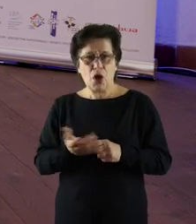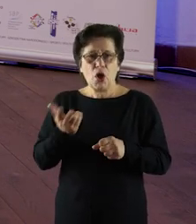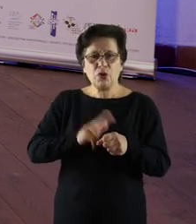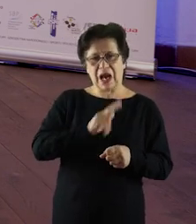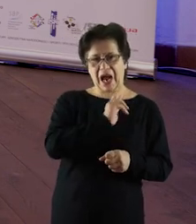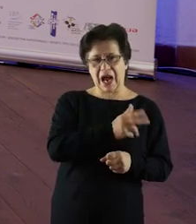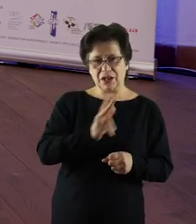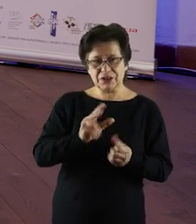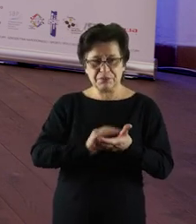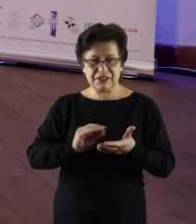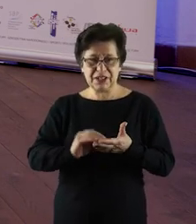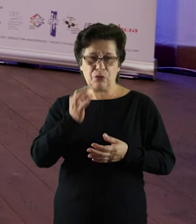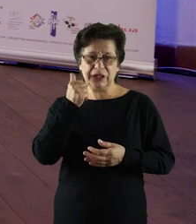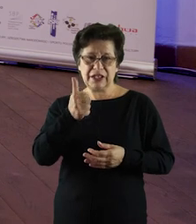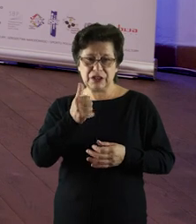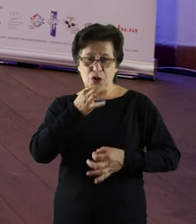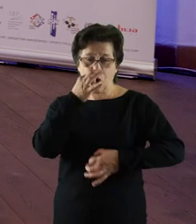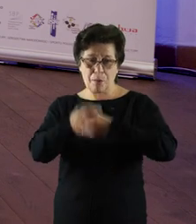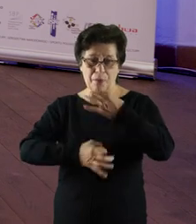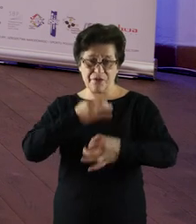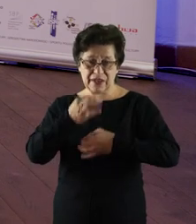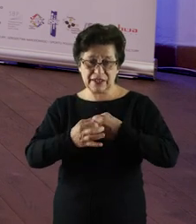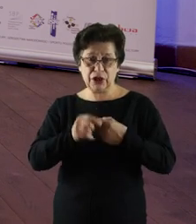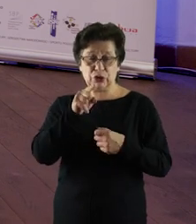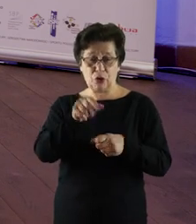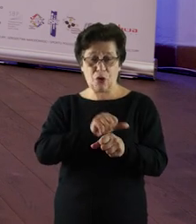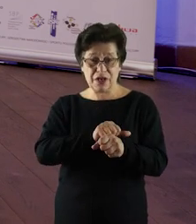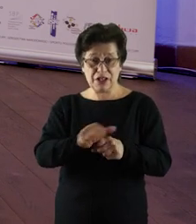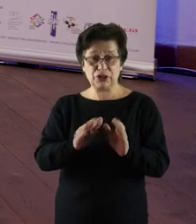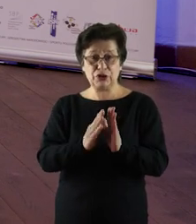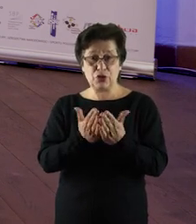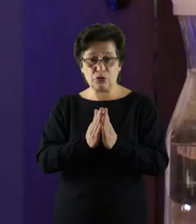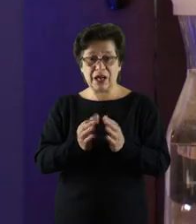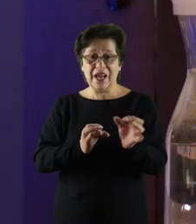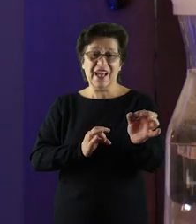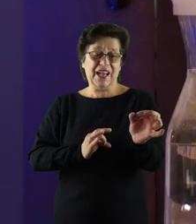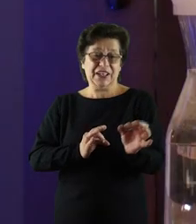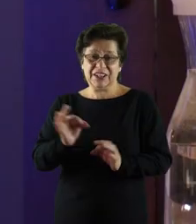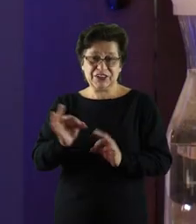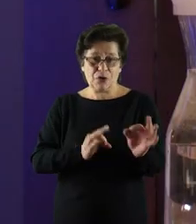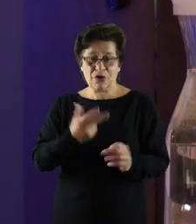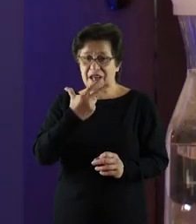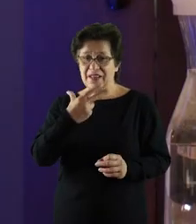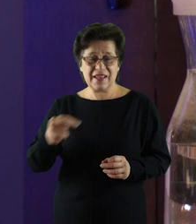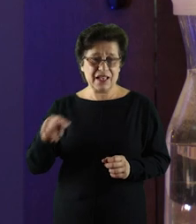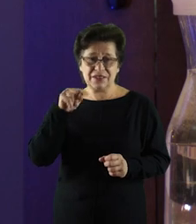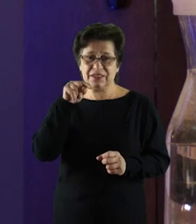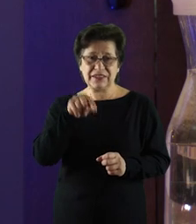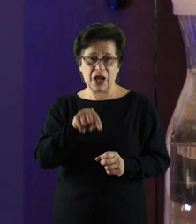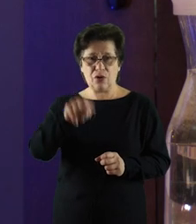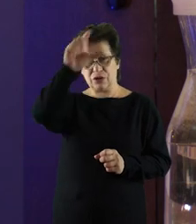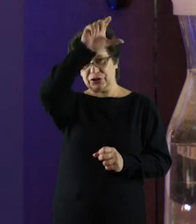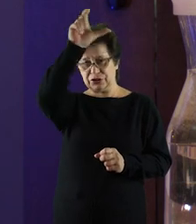każdy napisał jedno opowiadanie i one znalazły się w tomie Historie nie z tego księżyca. To są